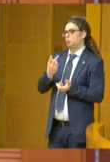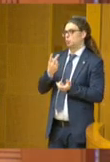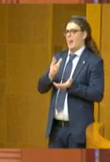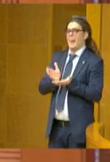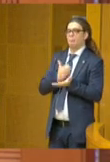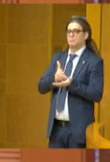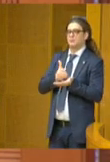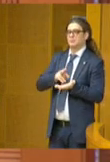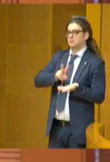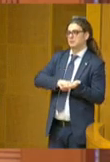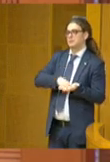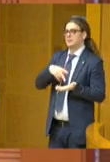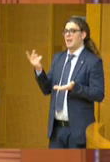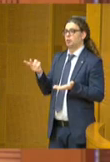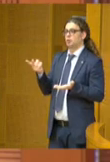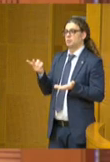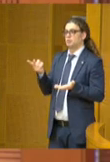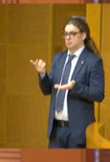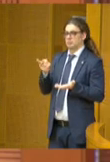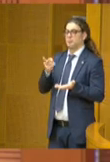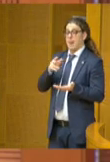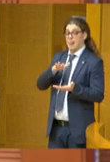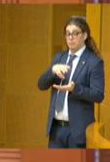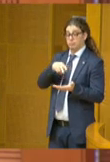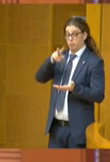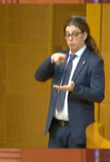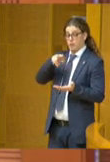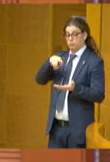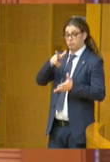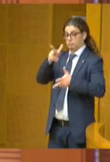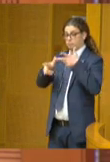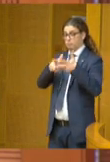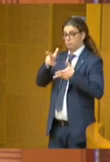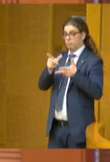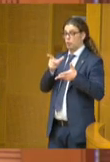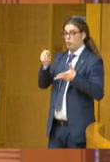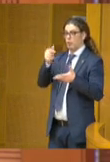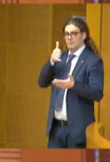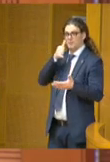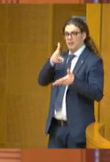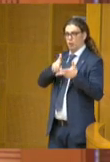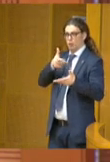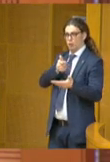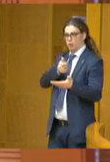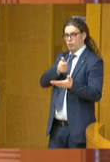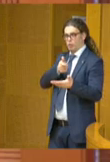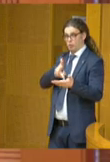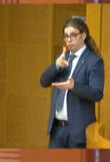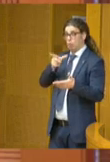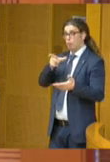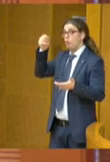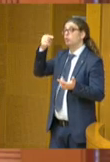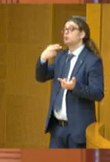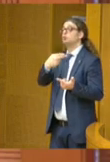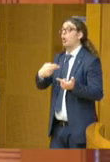Nomentana. Di recente abbiamo lavorato alla traduzione di libri, di